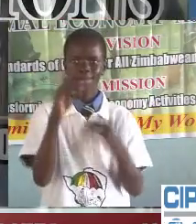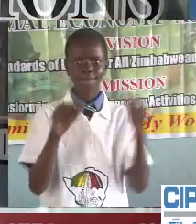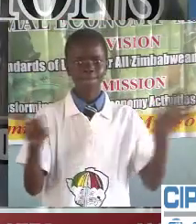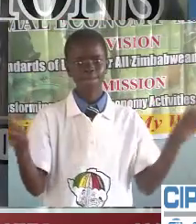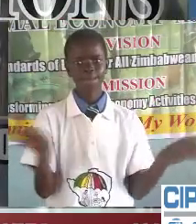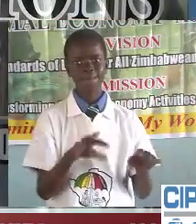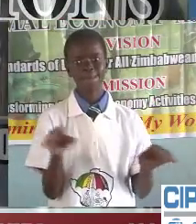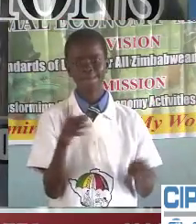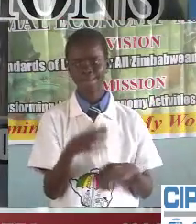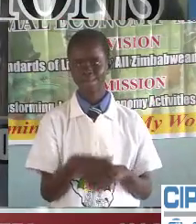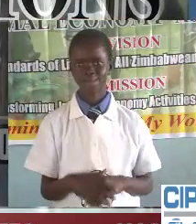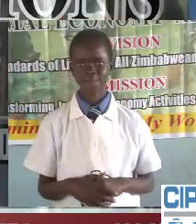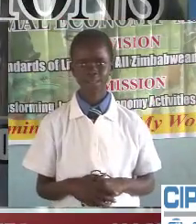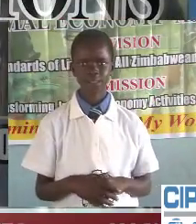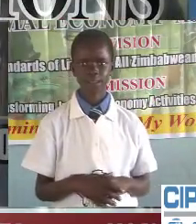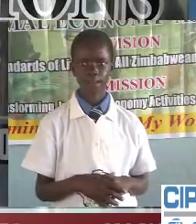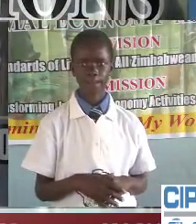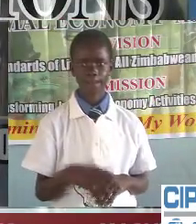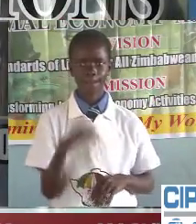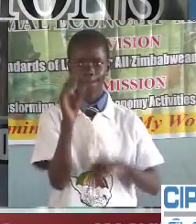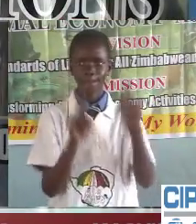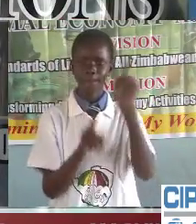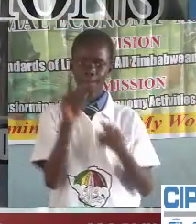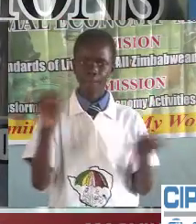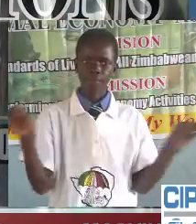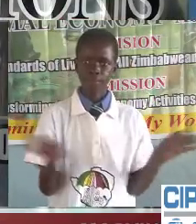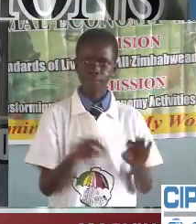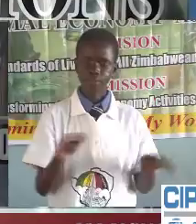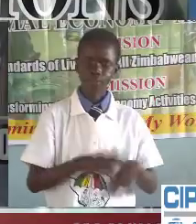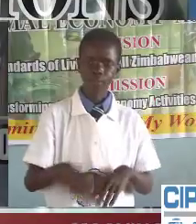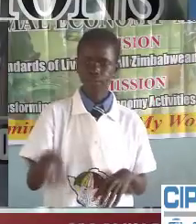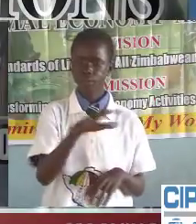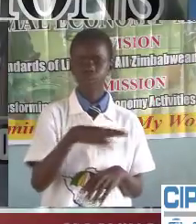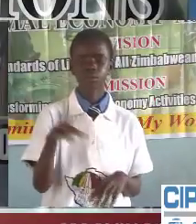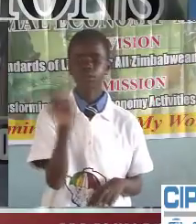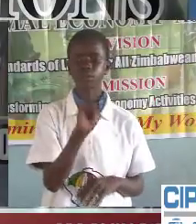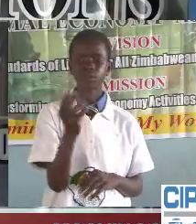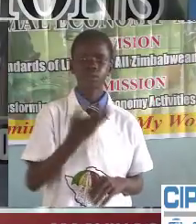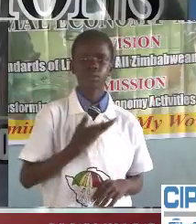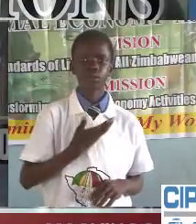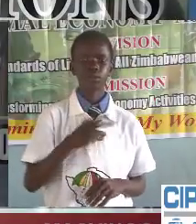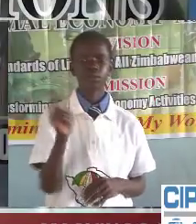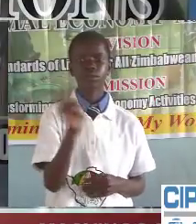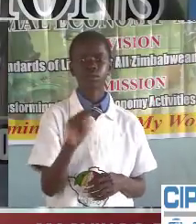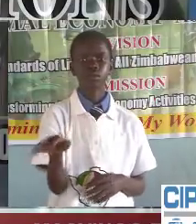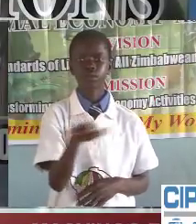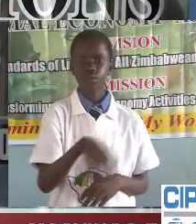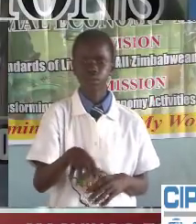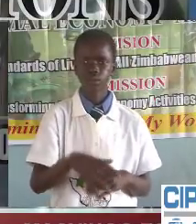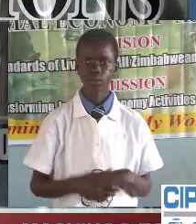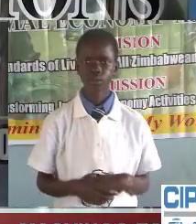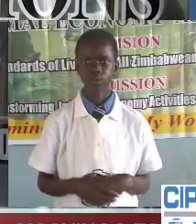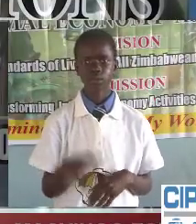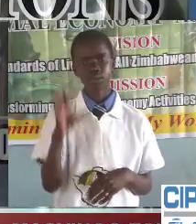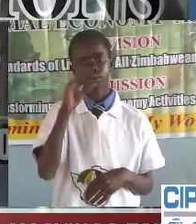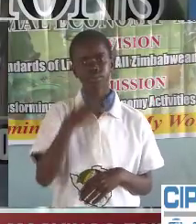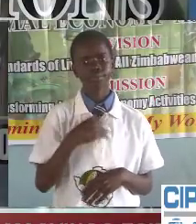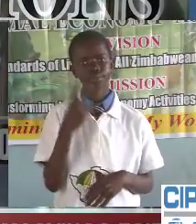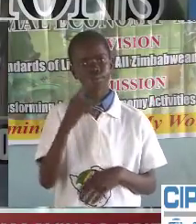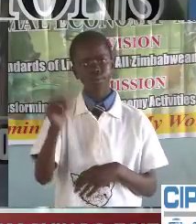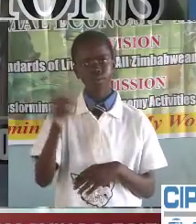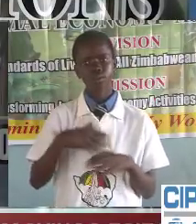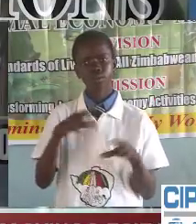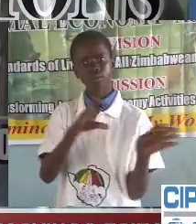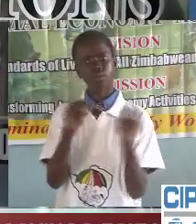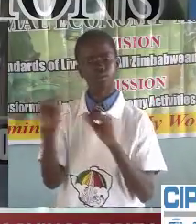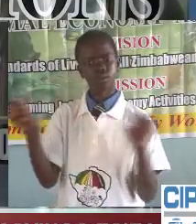mabasa atinenge tichiti mabasa evagari vemuno. Hatitarisiri kuti munomu muchaitwa imwe project hombe